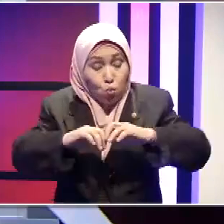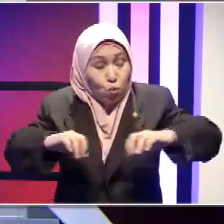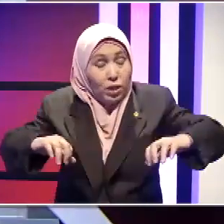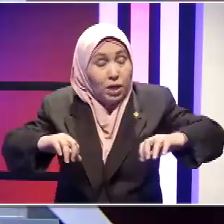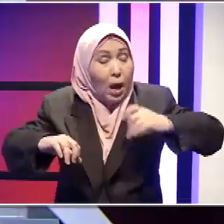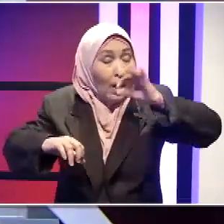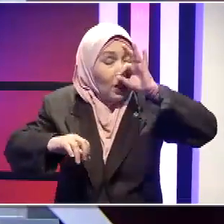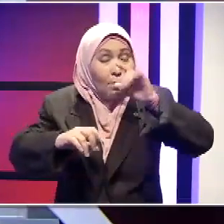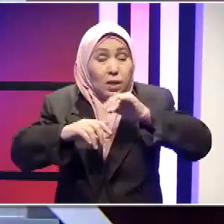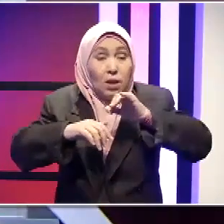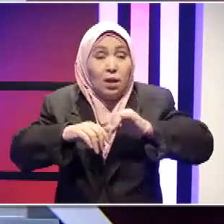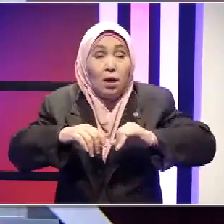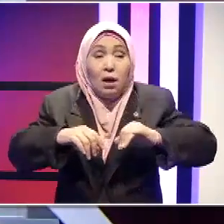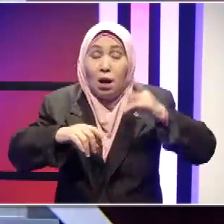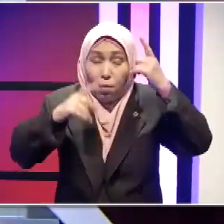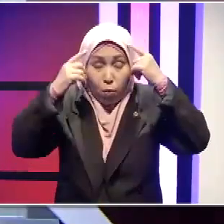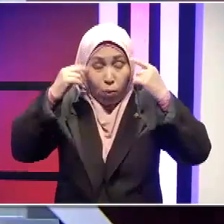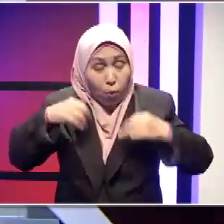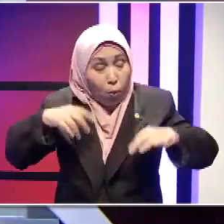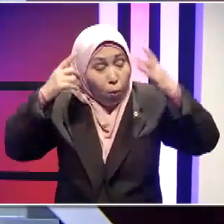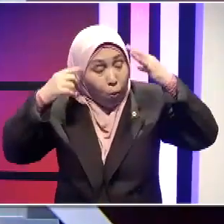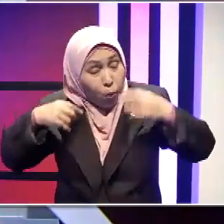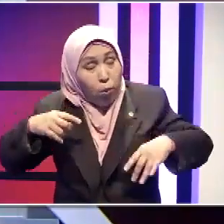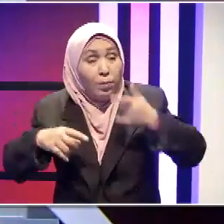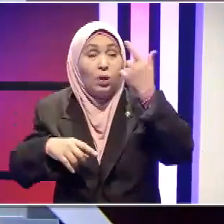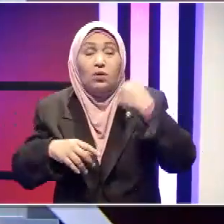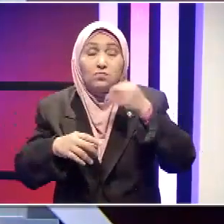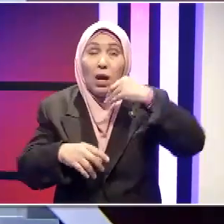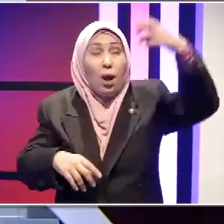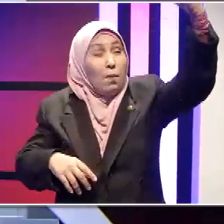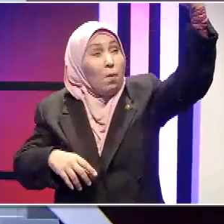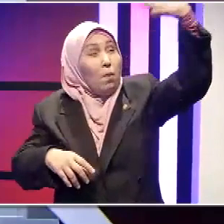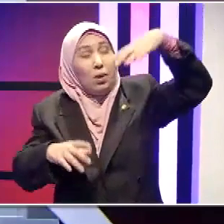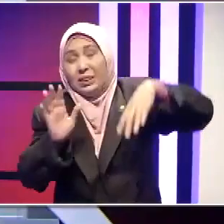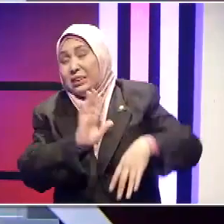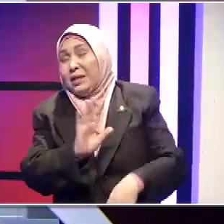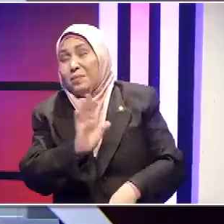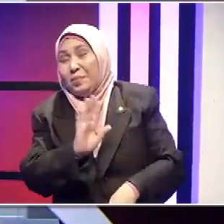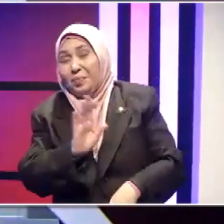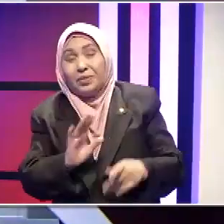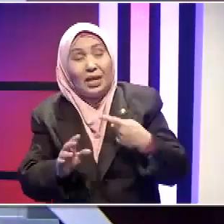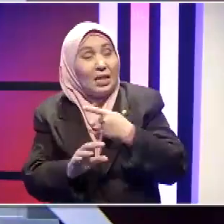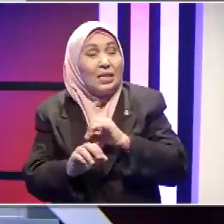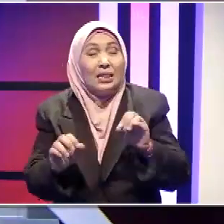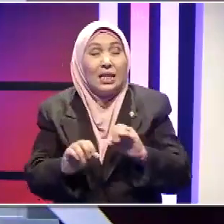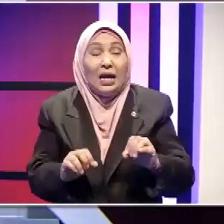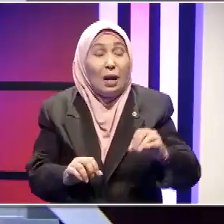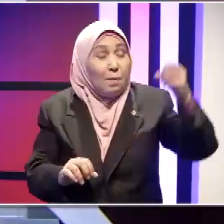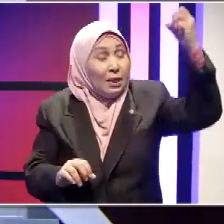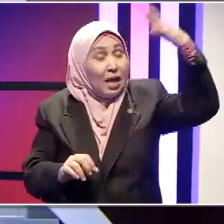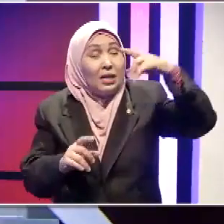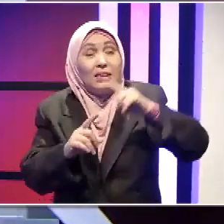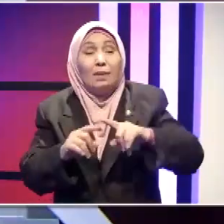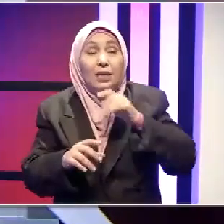Papi mau mengalir penuh pasang magnet dekat terik matahari tanah ataupun kita tak the terik matahari